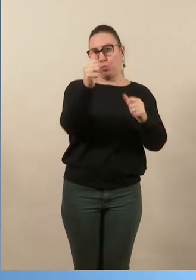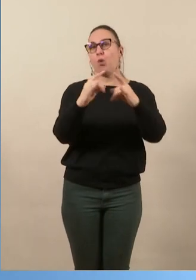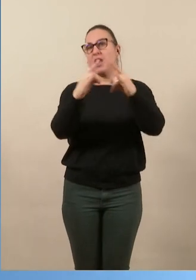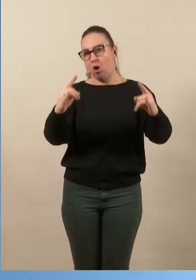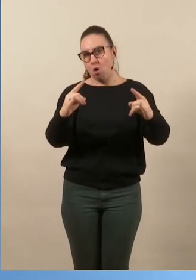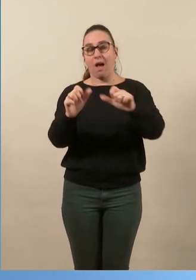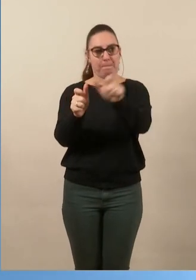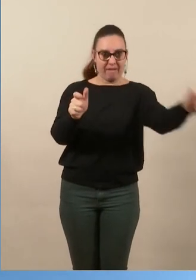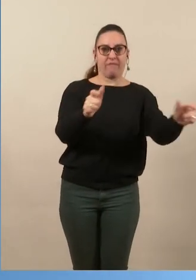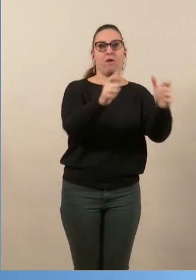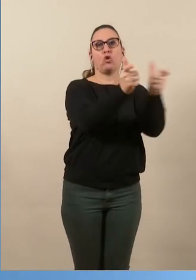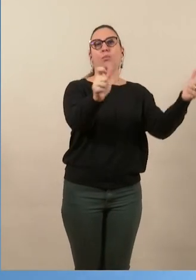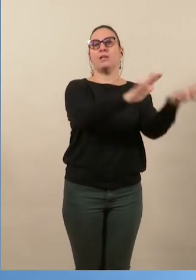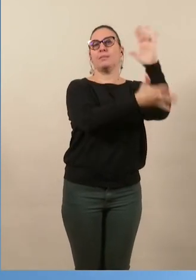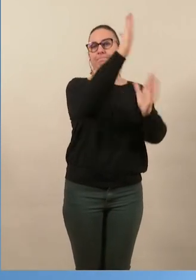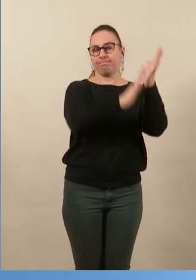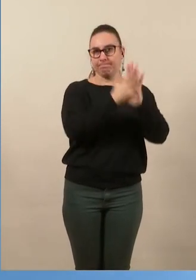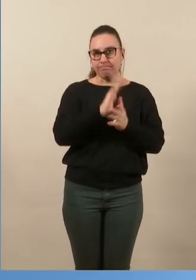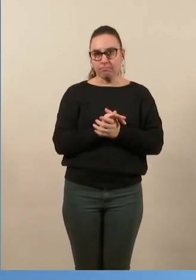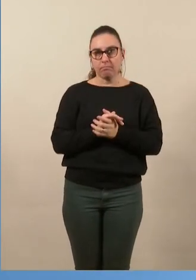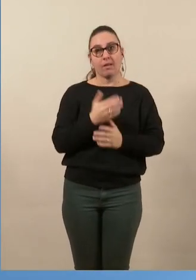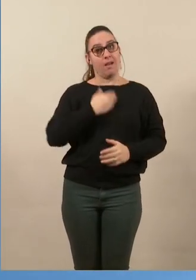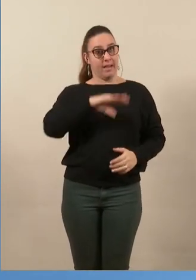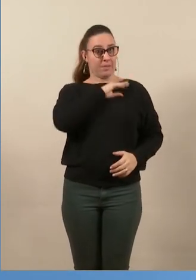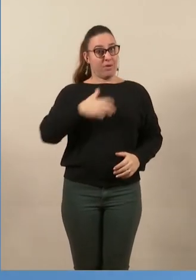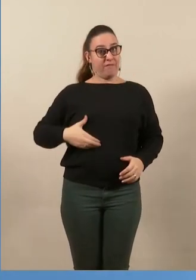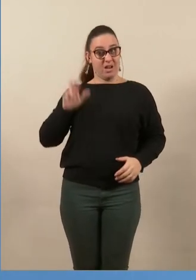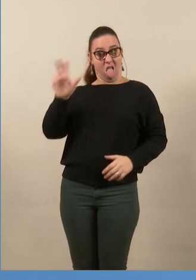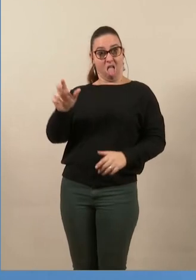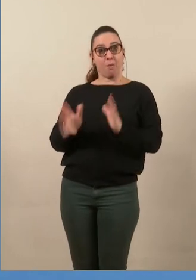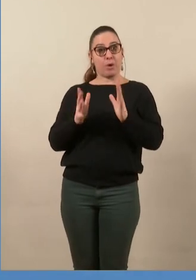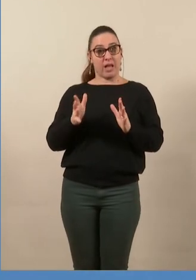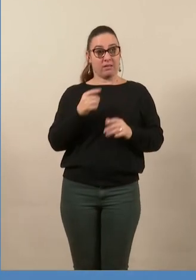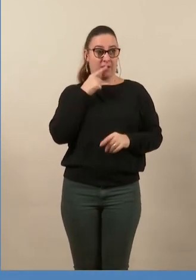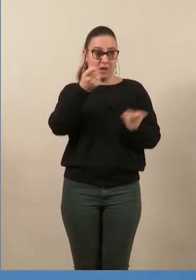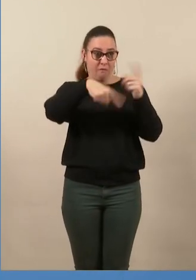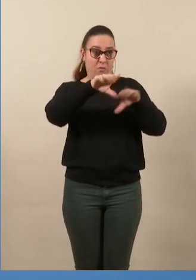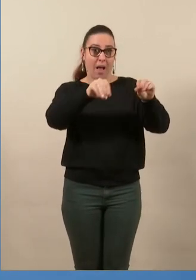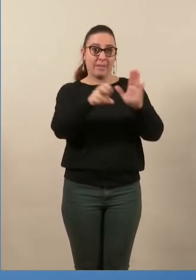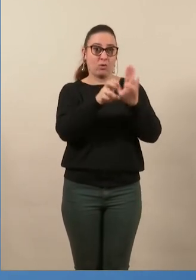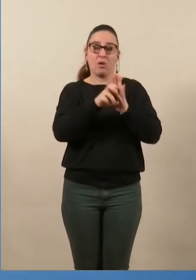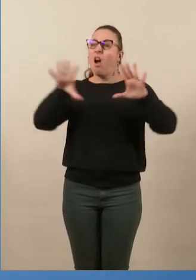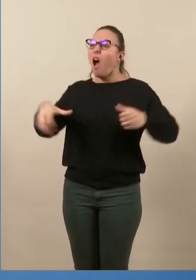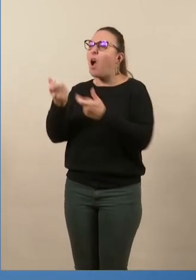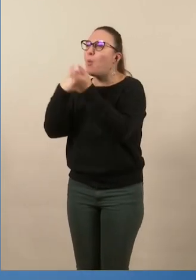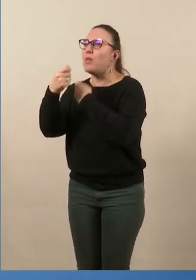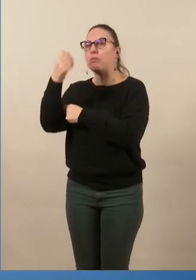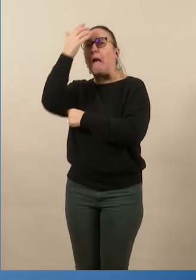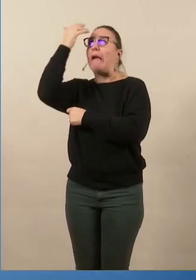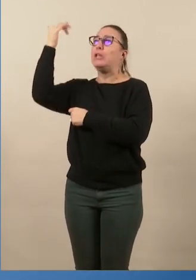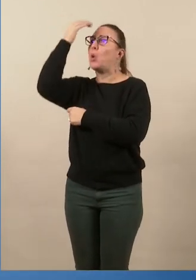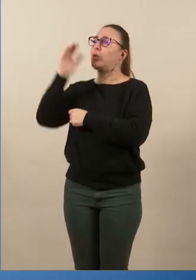Richardson la responsabilité de la ville risque d'être engagée et les Grenoblois vont payer de leur poche ventre incompétence et votre idéologie